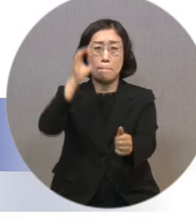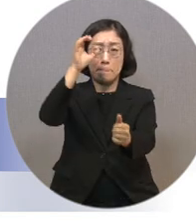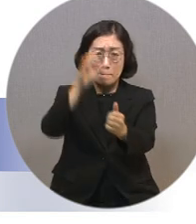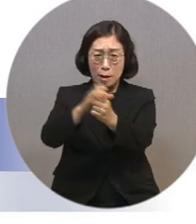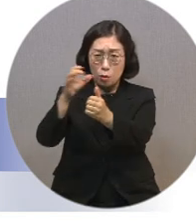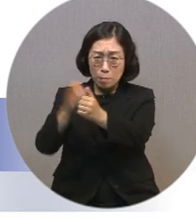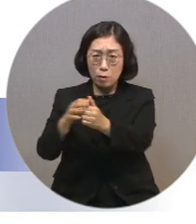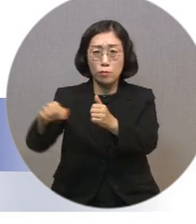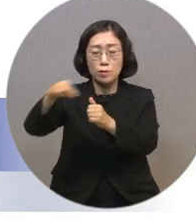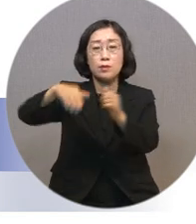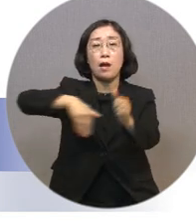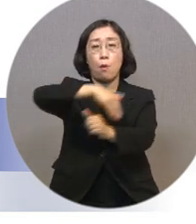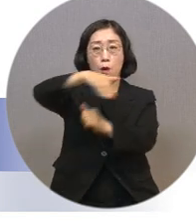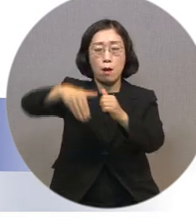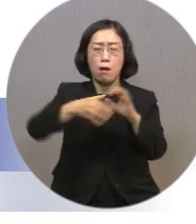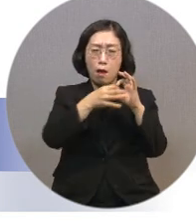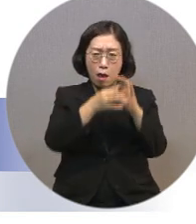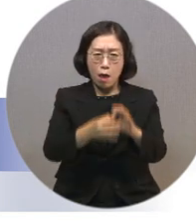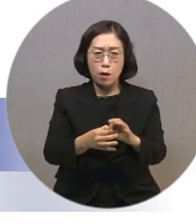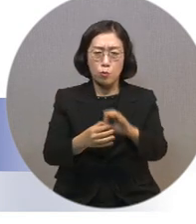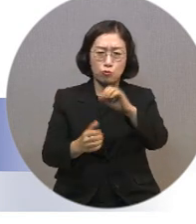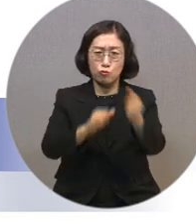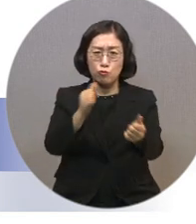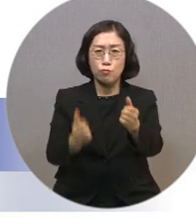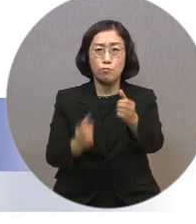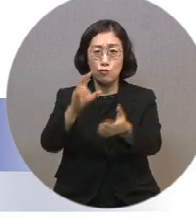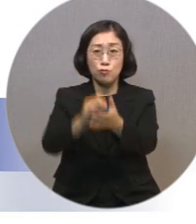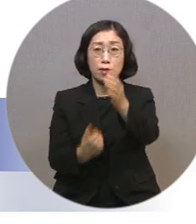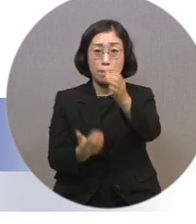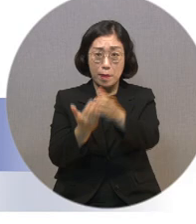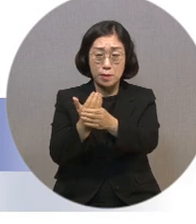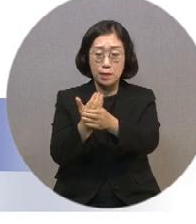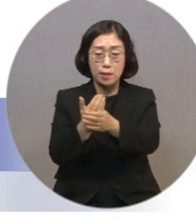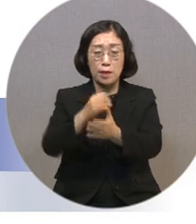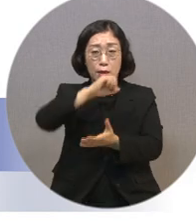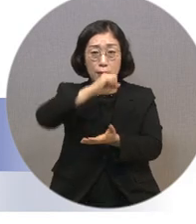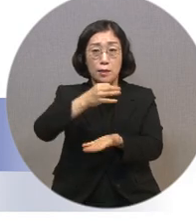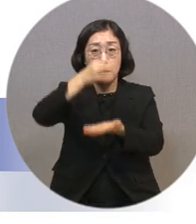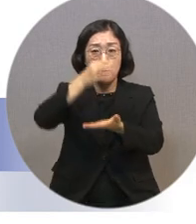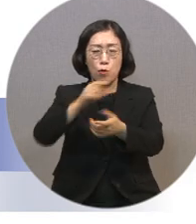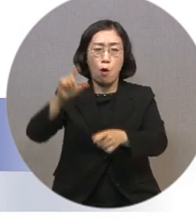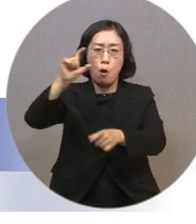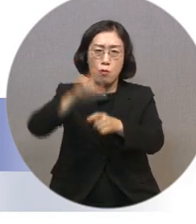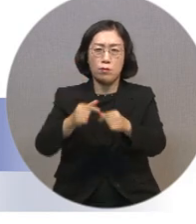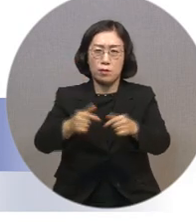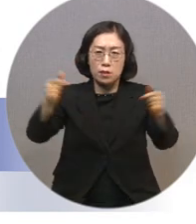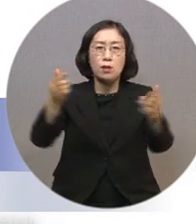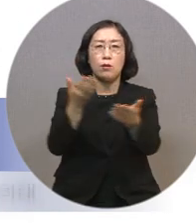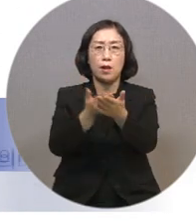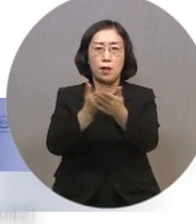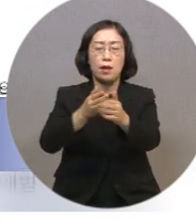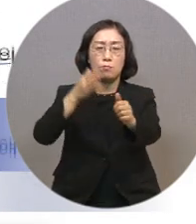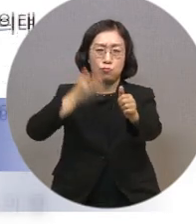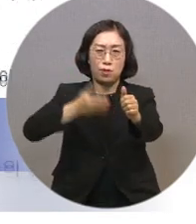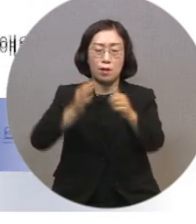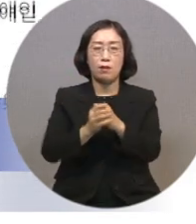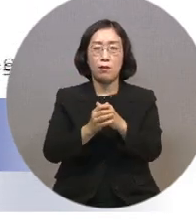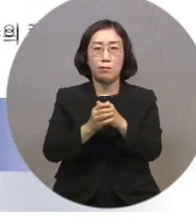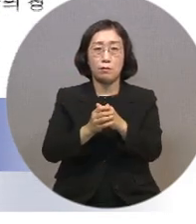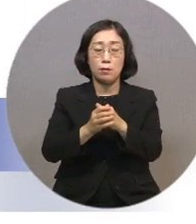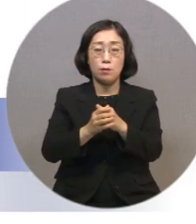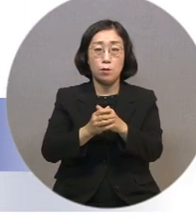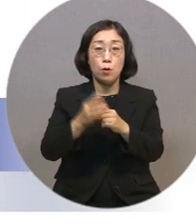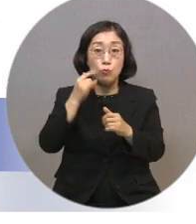속에서이 계속된 참사를 받기 위해 예산 증액을 요청하기 위함을 위한 호소인 장애인 부모